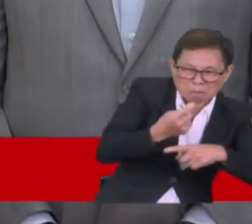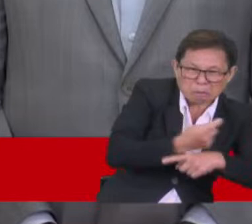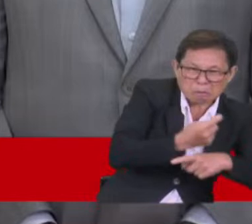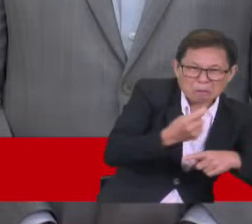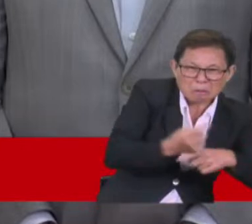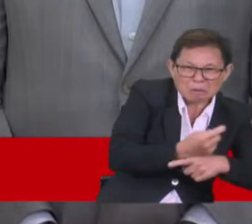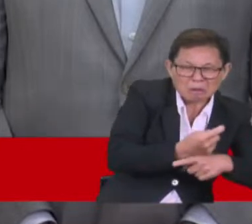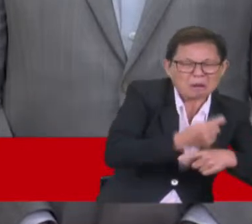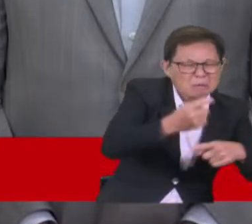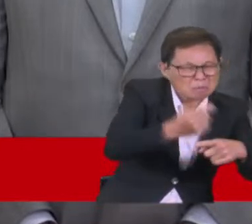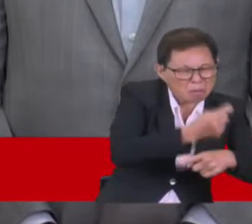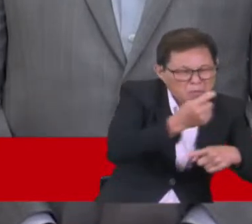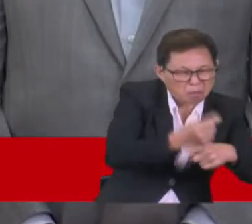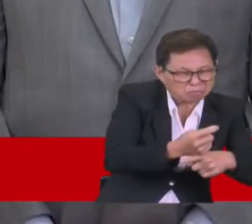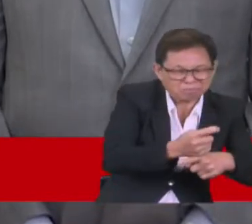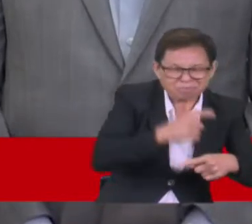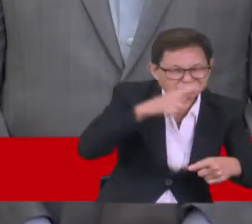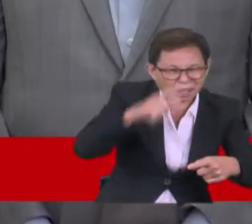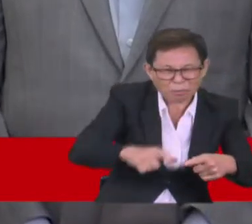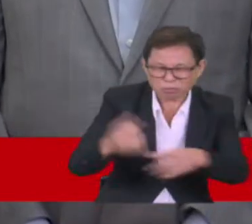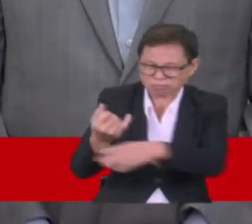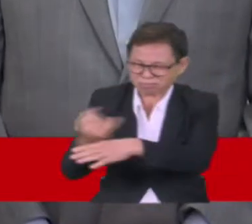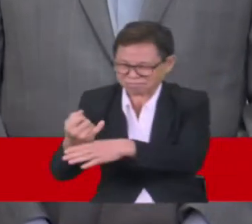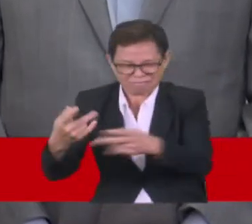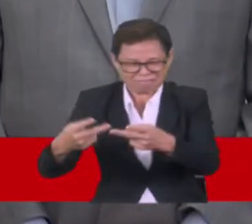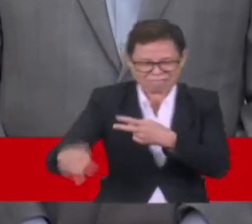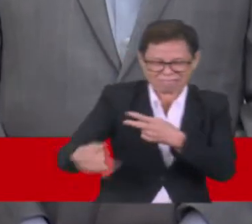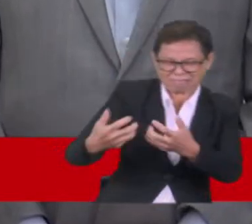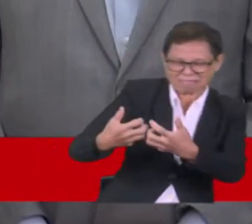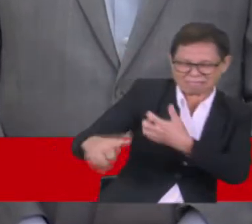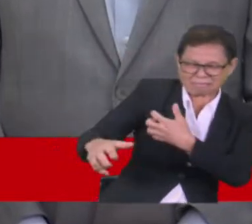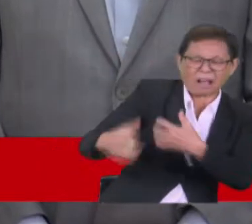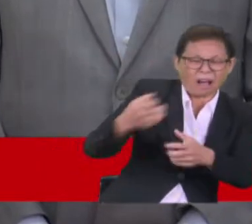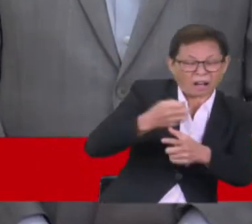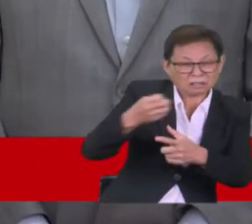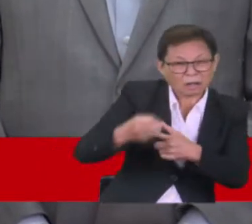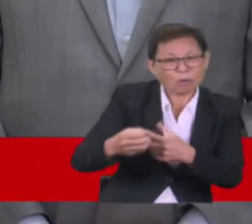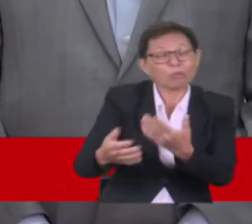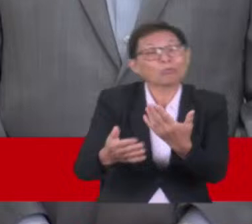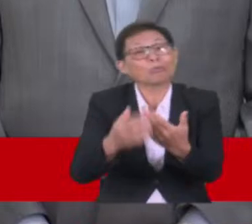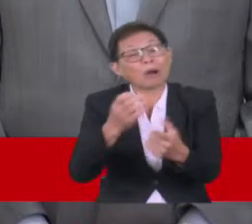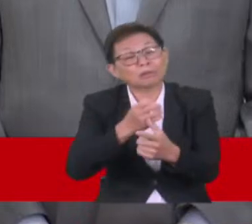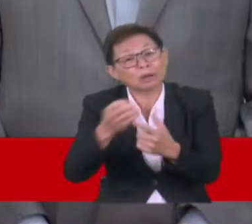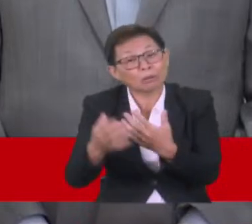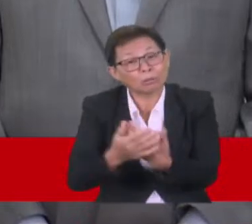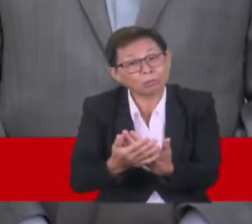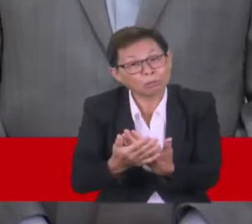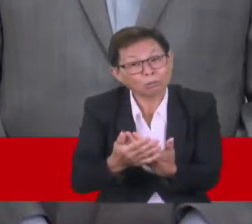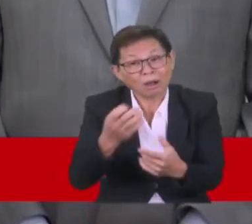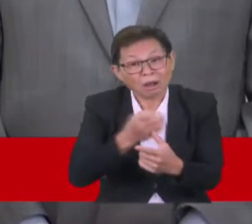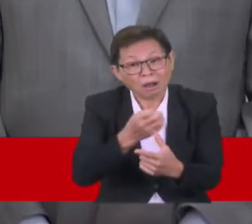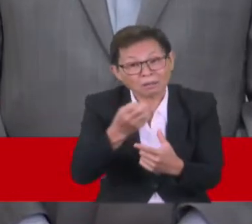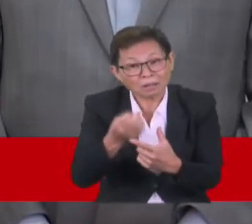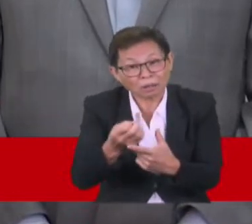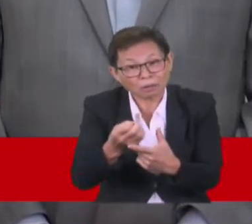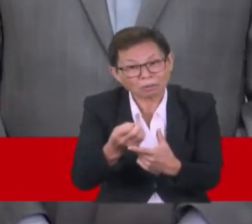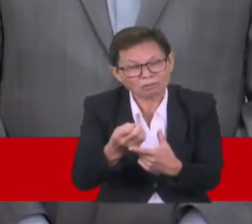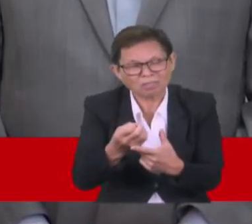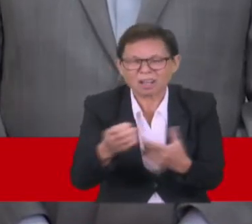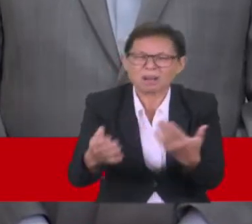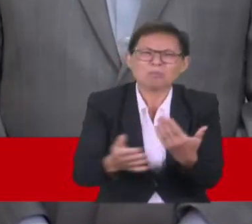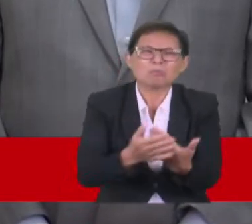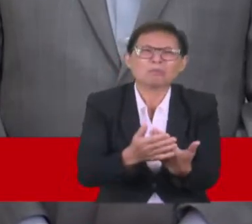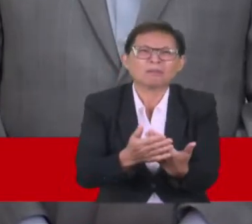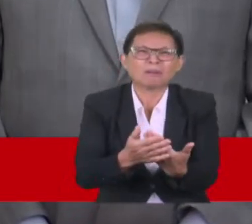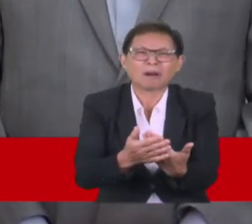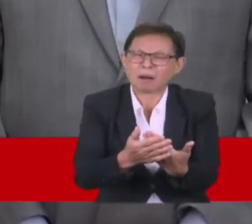latihannya tidak diperlukan oleh industri ataupun kemudahan-kemudahan yang tidak memuaskan